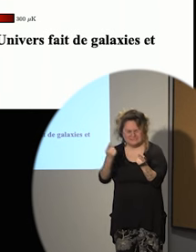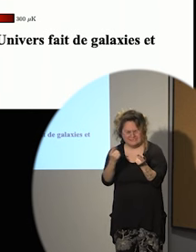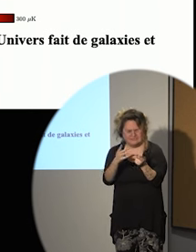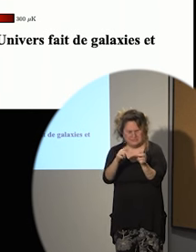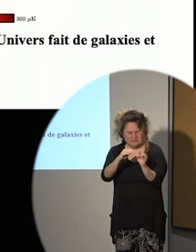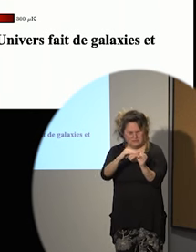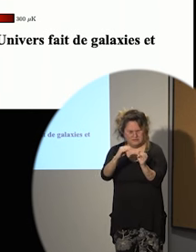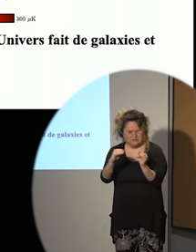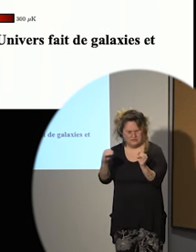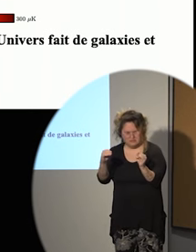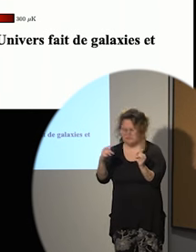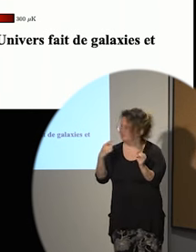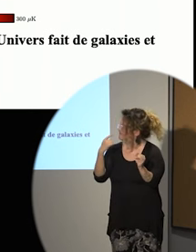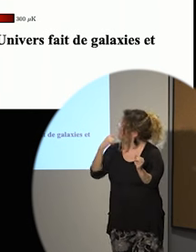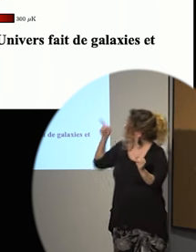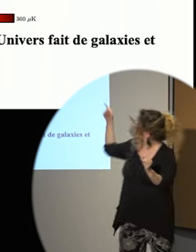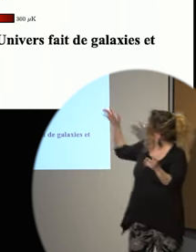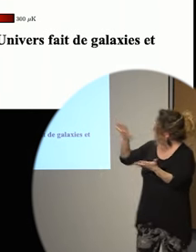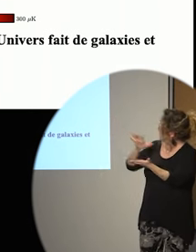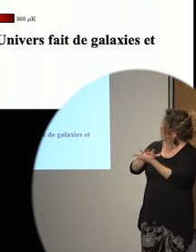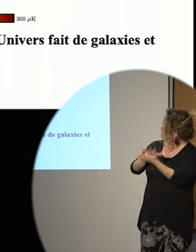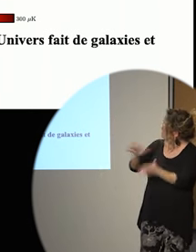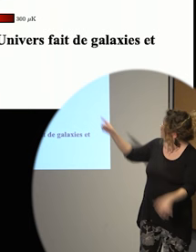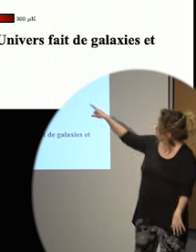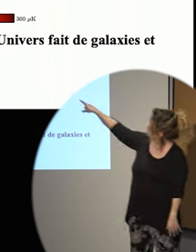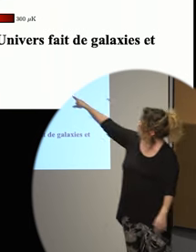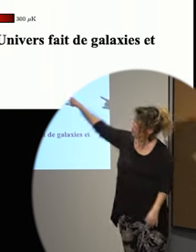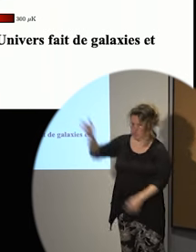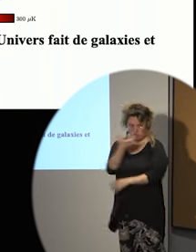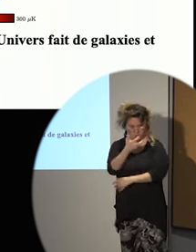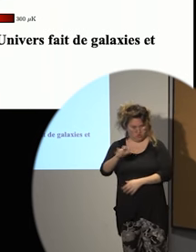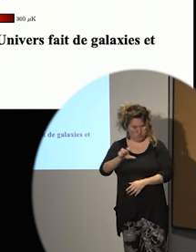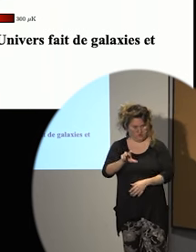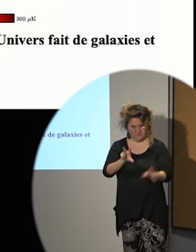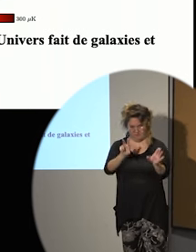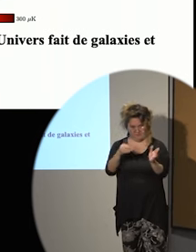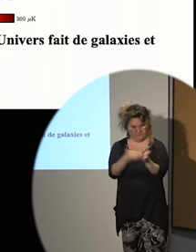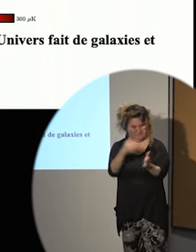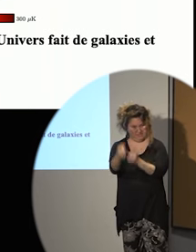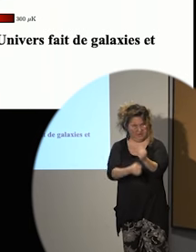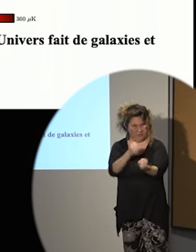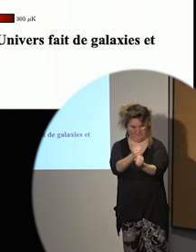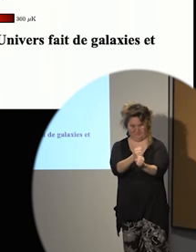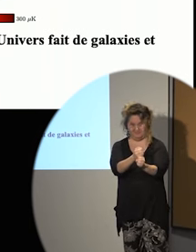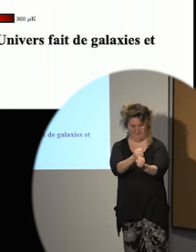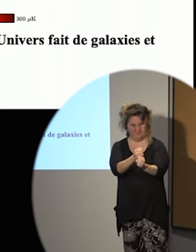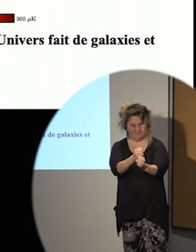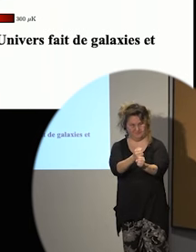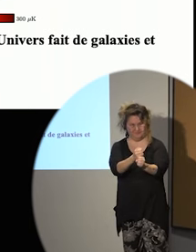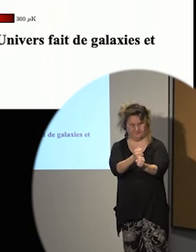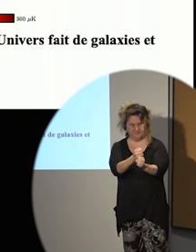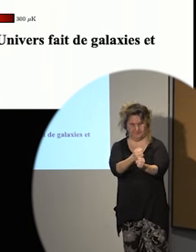alors vous voyez, c'est encore plus jeune que les galaxies les plus lointaines que je vous ai montrées. À cette époque-là, en fait, l'univers, c'était